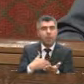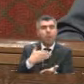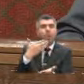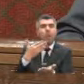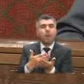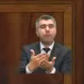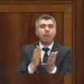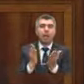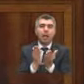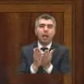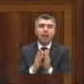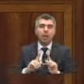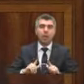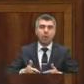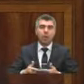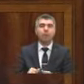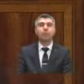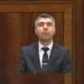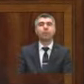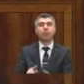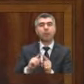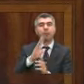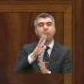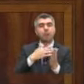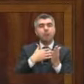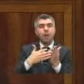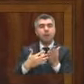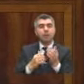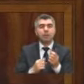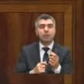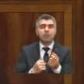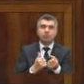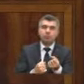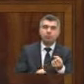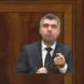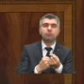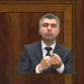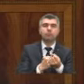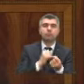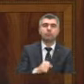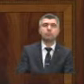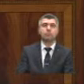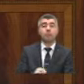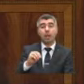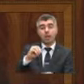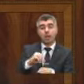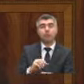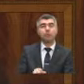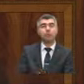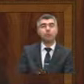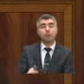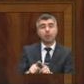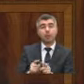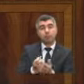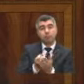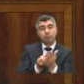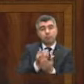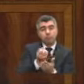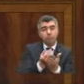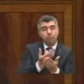عن الدراسة في إطار برنامج المواكبة التربوية، إلى جانب تنظيم حملات